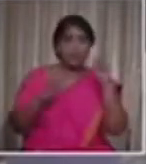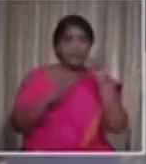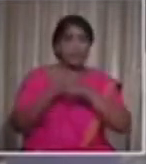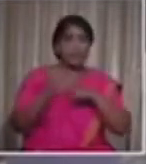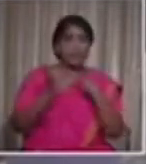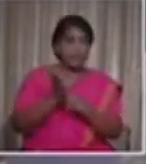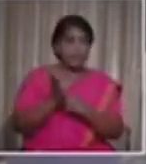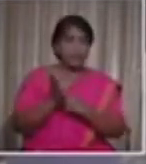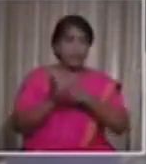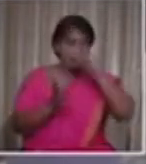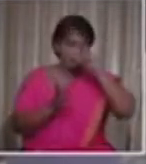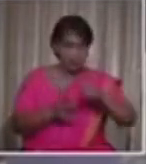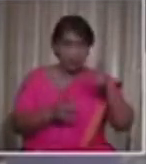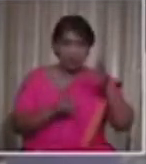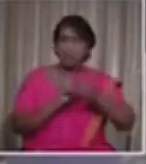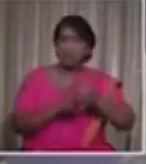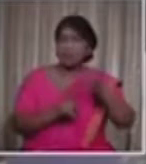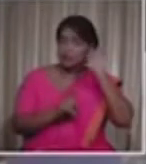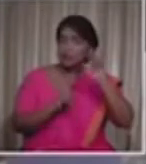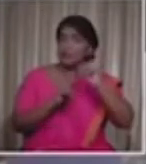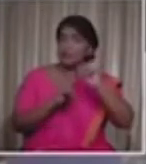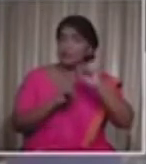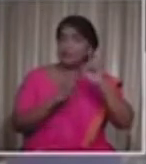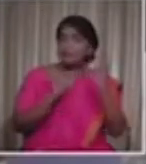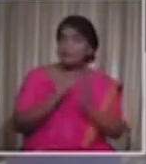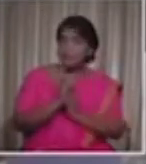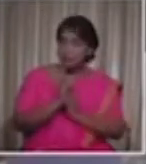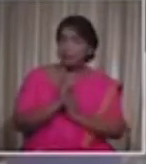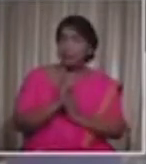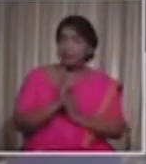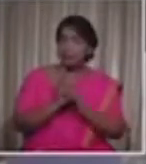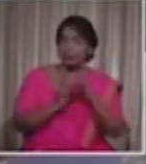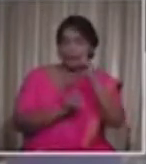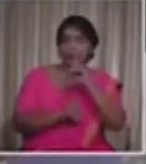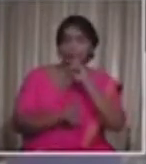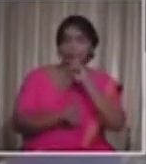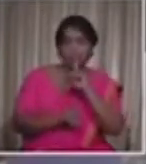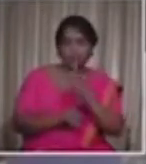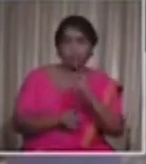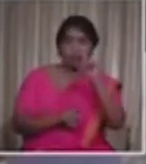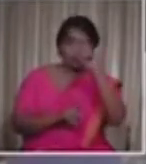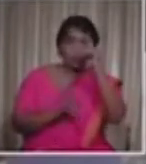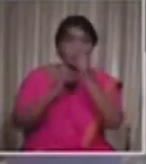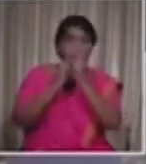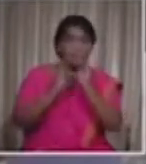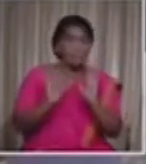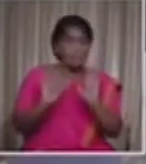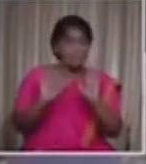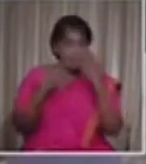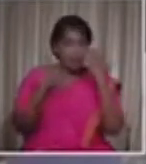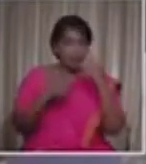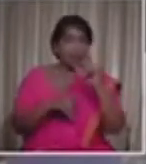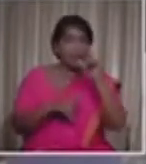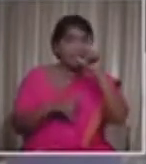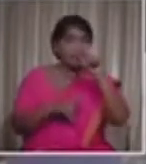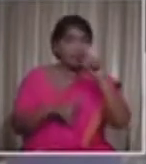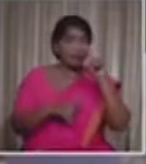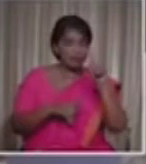ජයජයවදන ජනාධිපතිතුමාගේ අගමැතියට මෙහෙ කරපු එක කතාවක් ගෙනාවා. ඉස්සෙල්ලා පටන් ගන්න ඕනේ 71